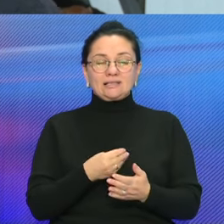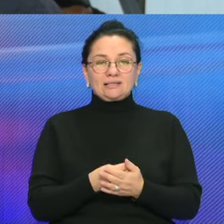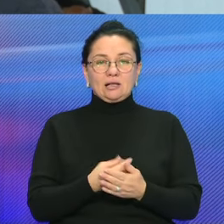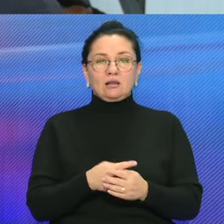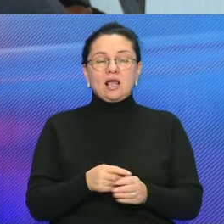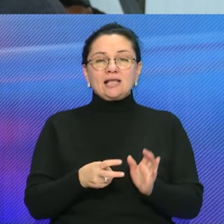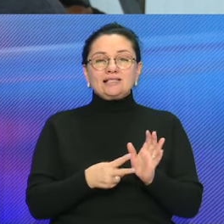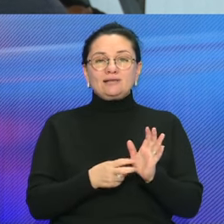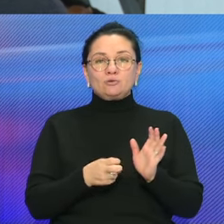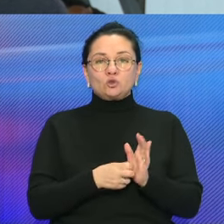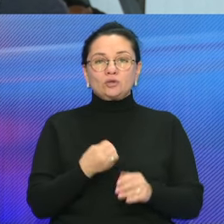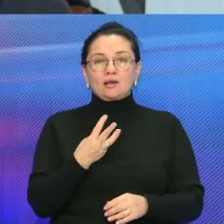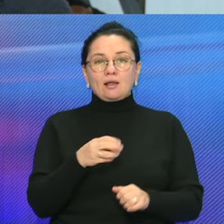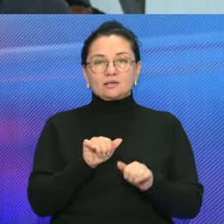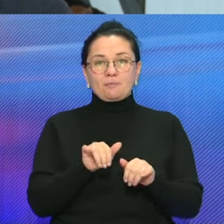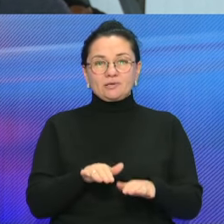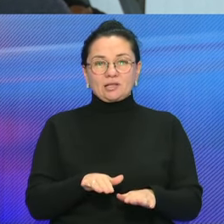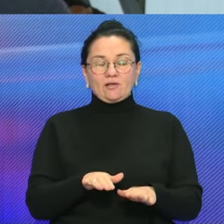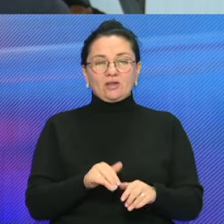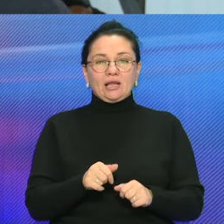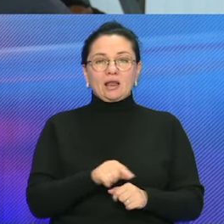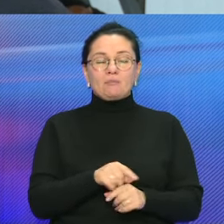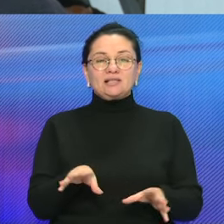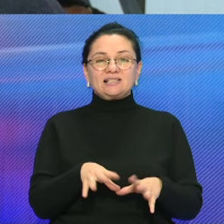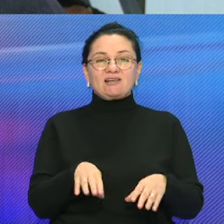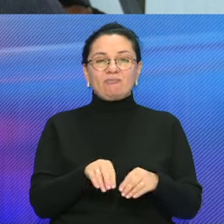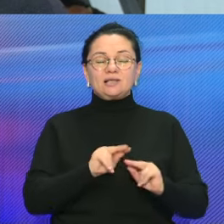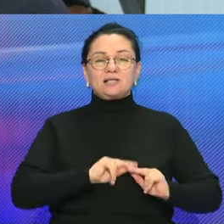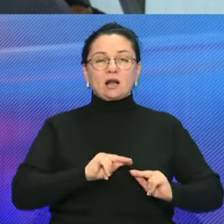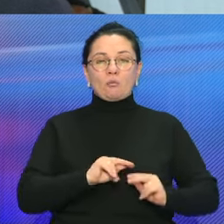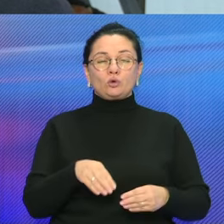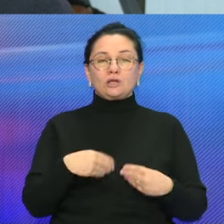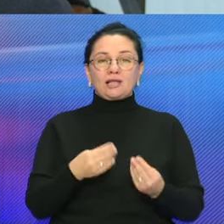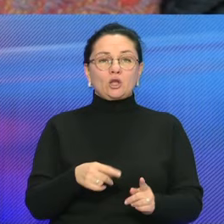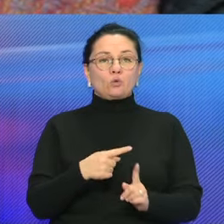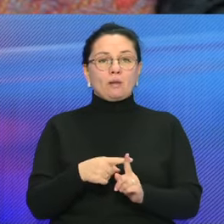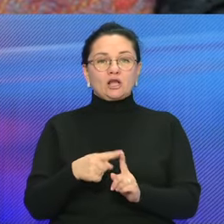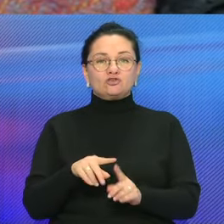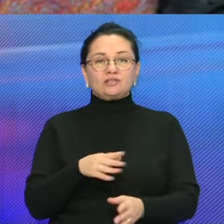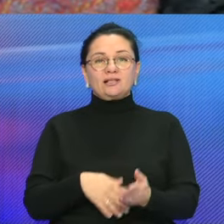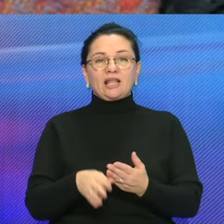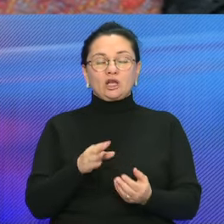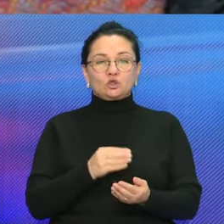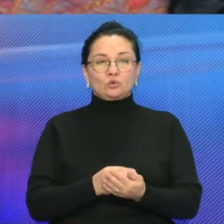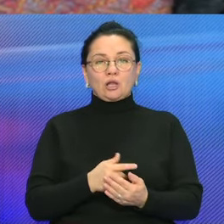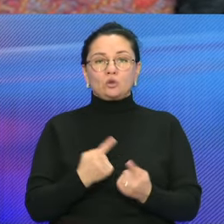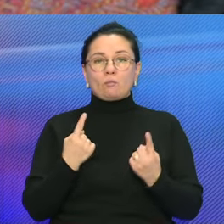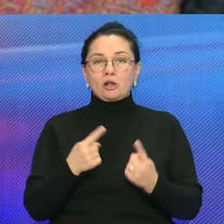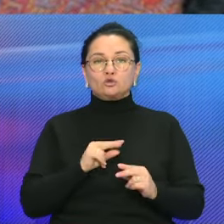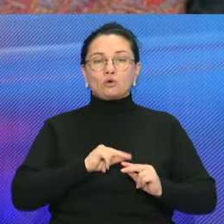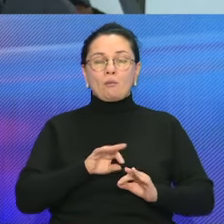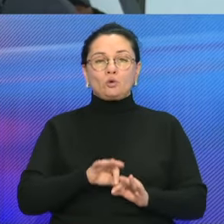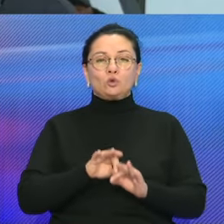установленных 713-м постановлением. Совместная работа всегда дает положительные результаты. Большую работу провели также